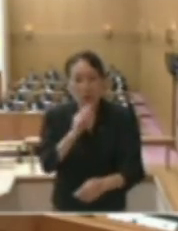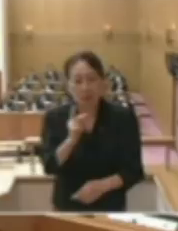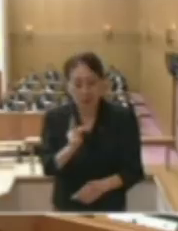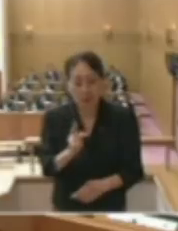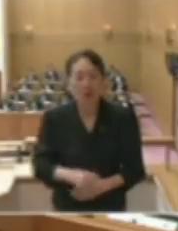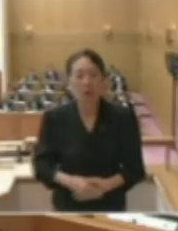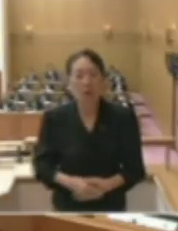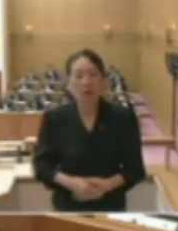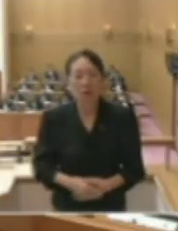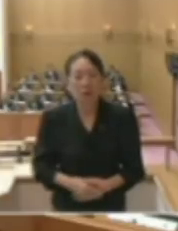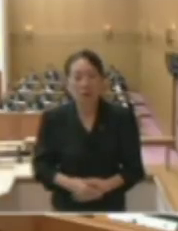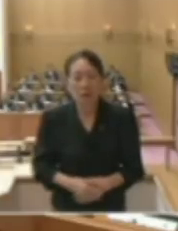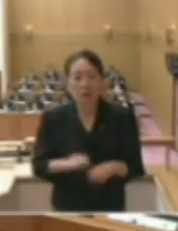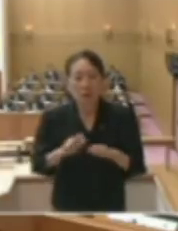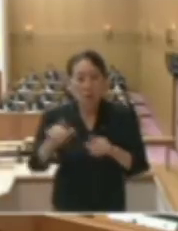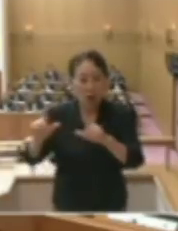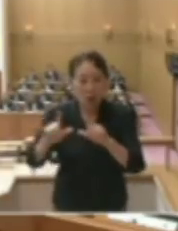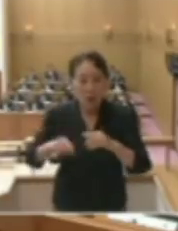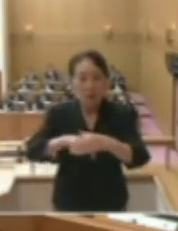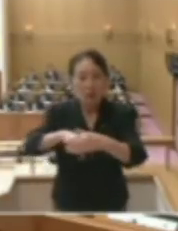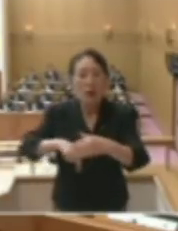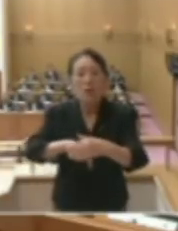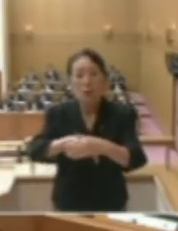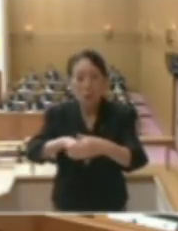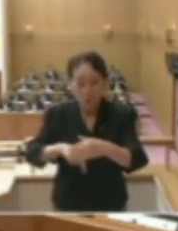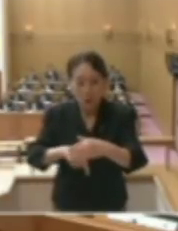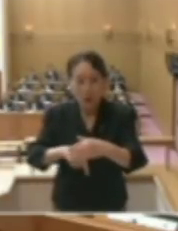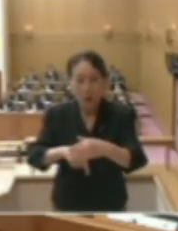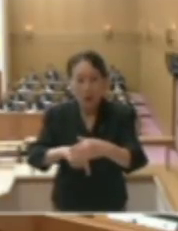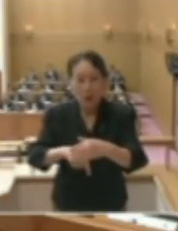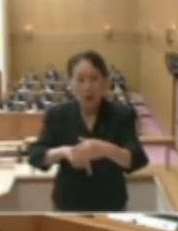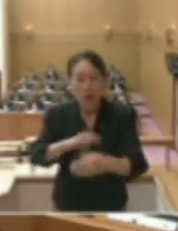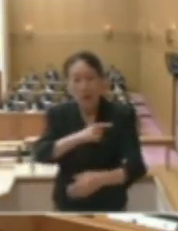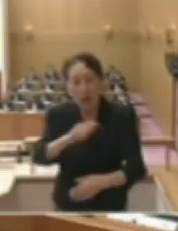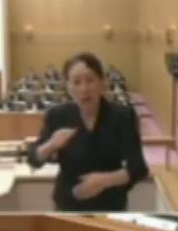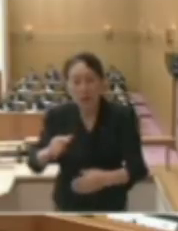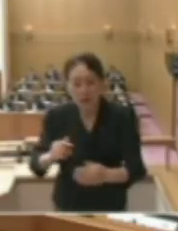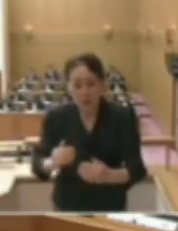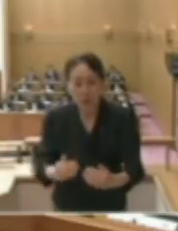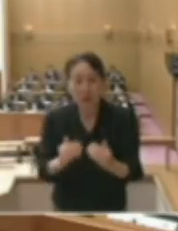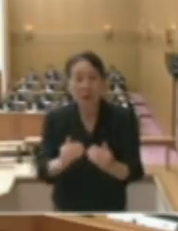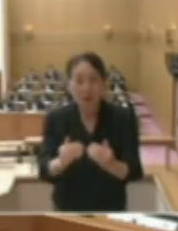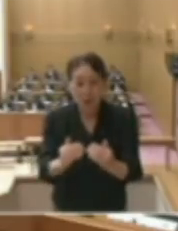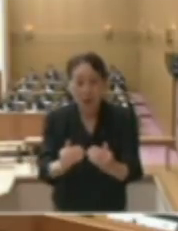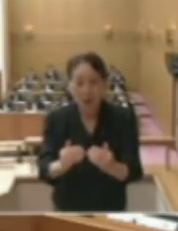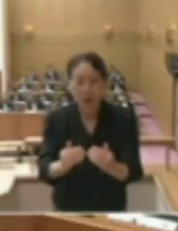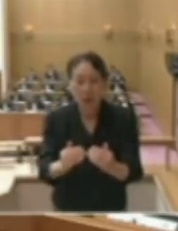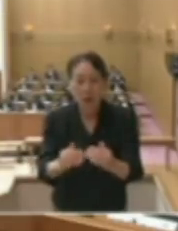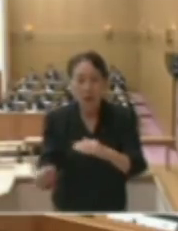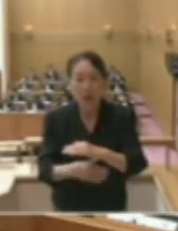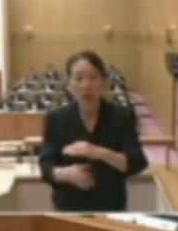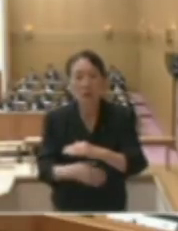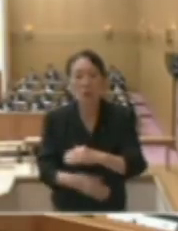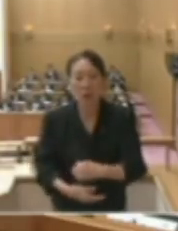進化、今答えられた内容は、何にも進化も何にもないじゃあり